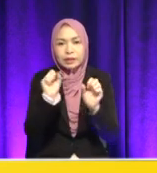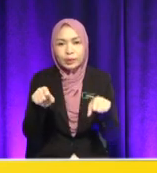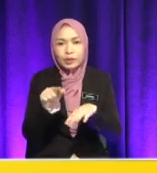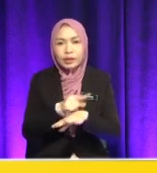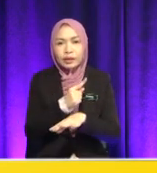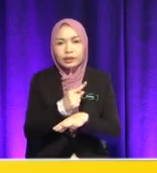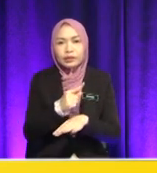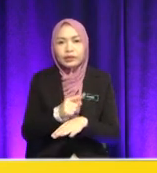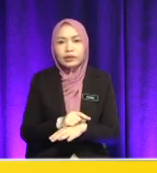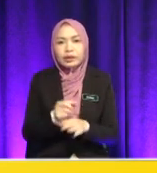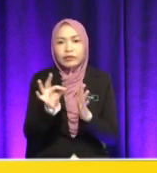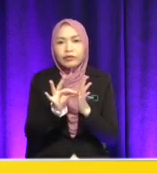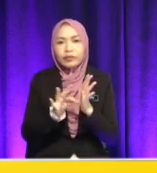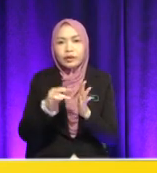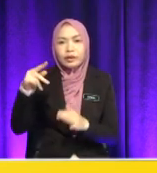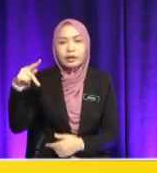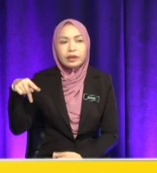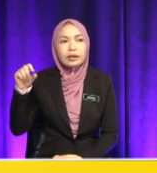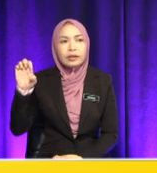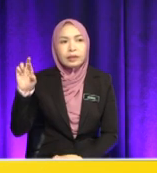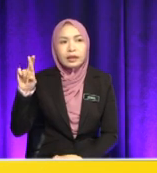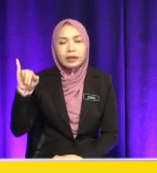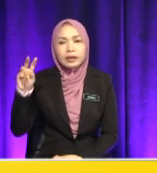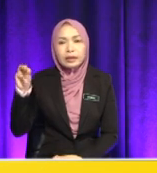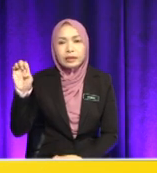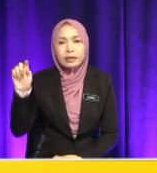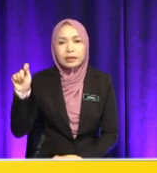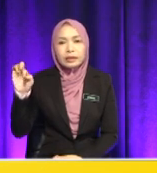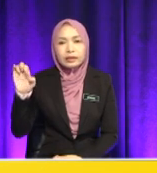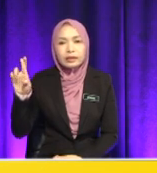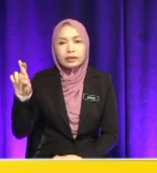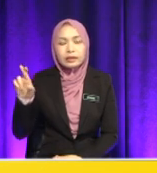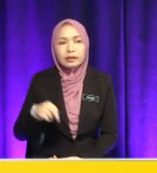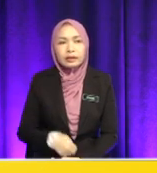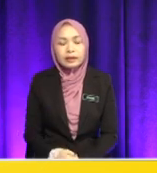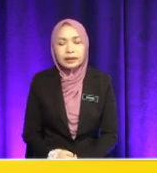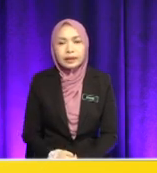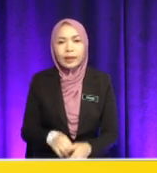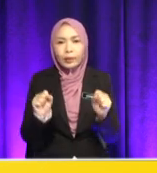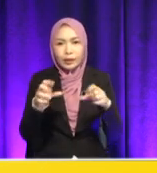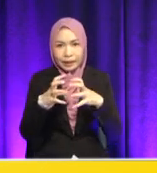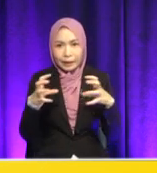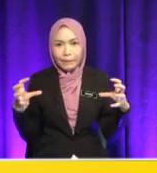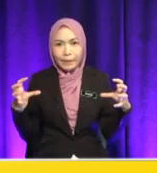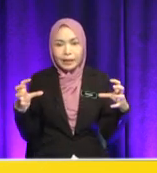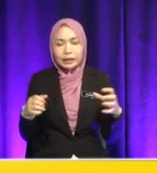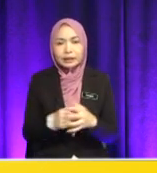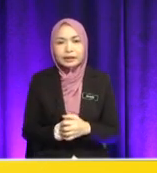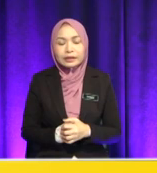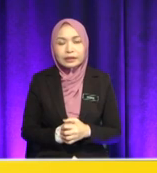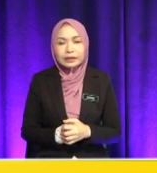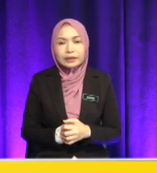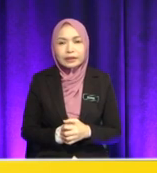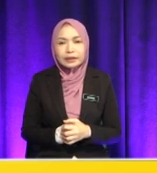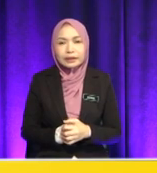ada dua panjang dan 2 lebar 110 kembang-kembangkan sampai dapat pada ringkas sekali Kiri ada